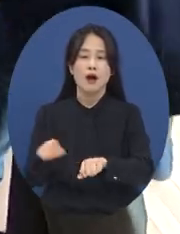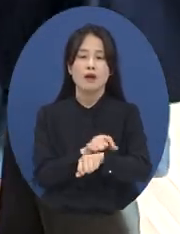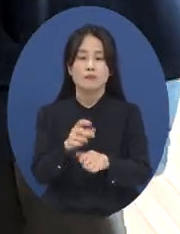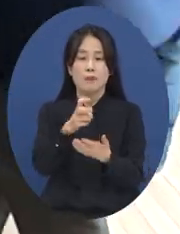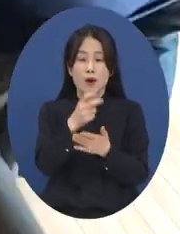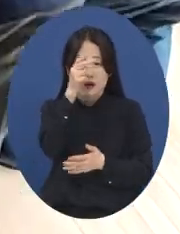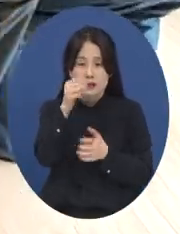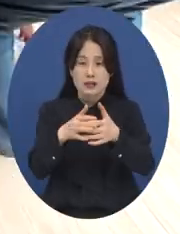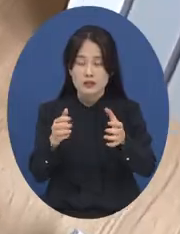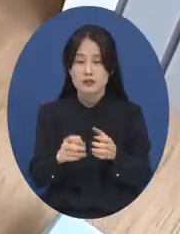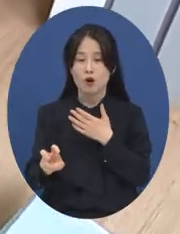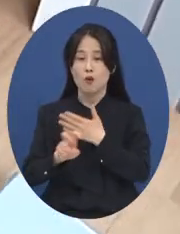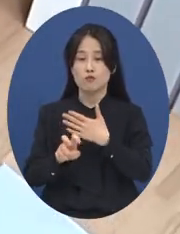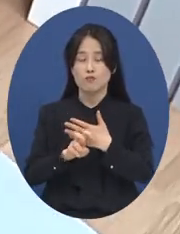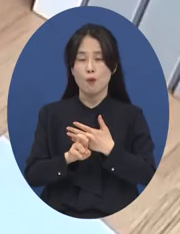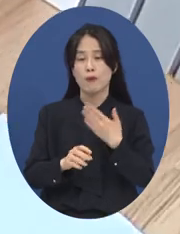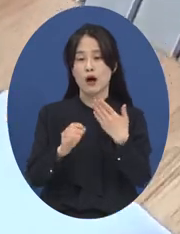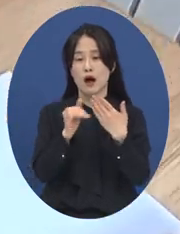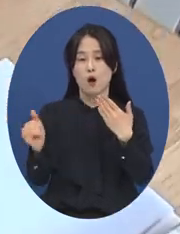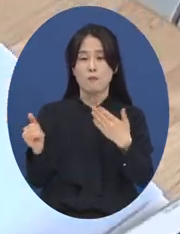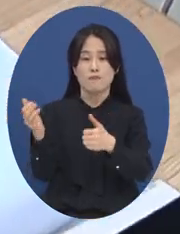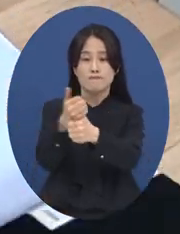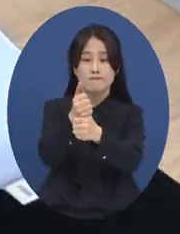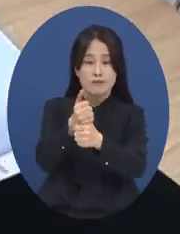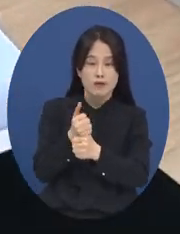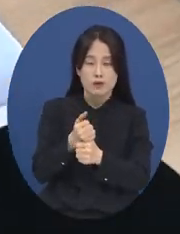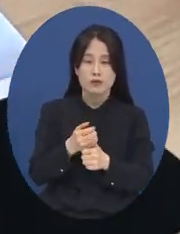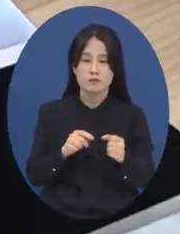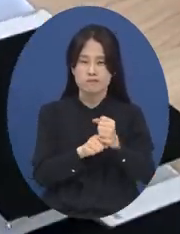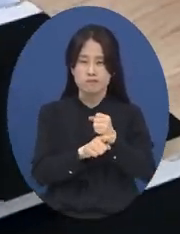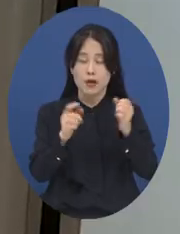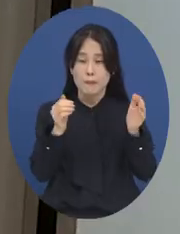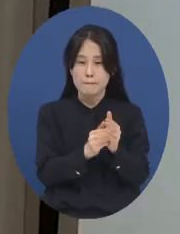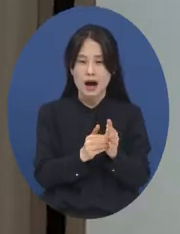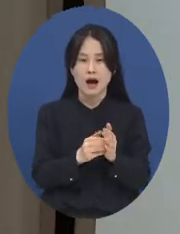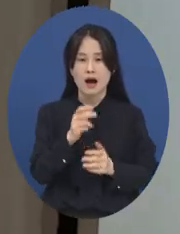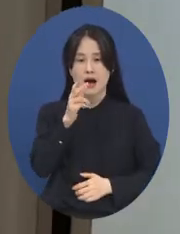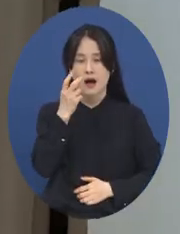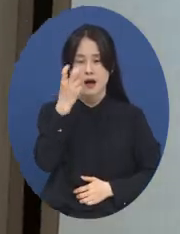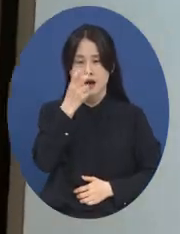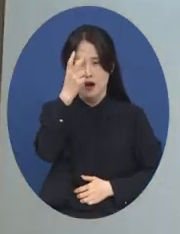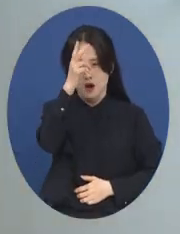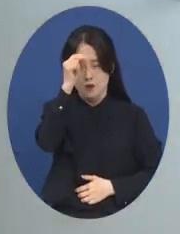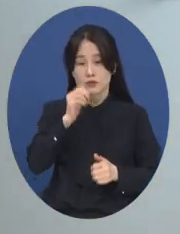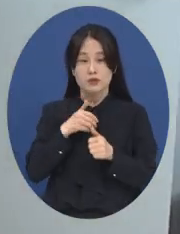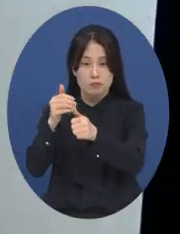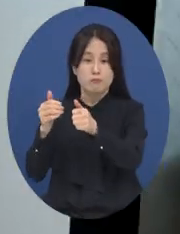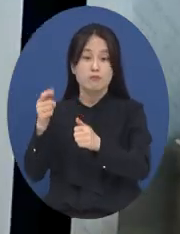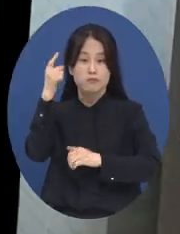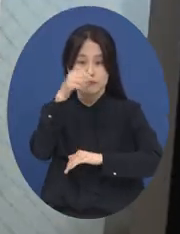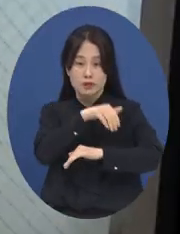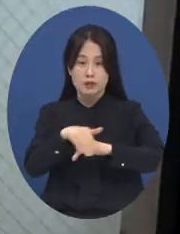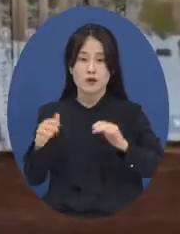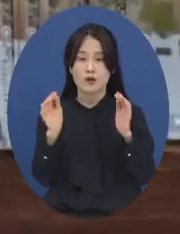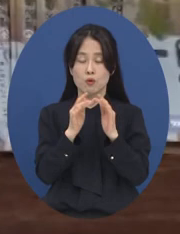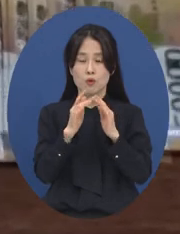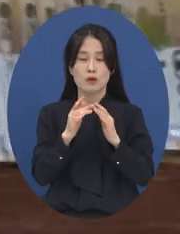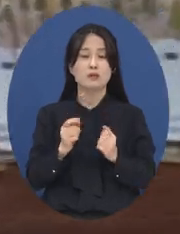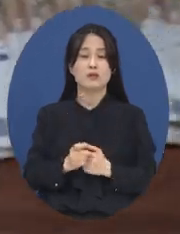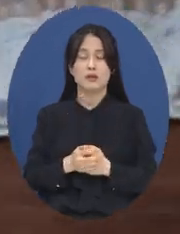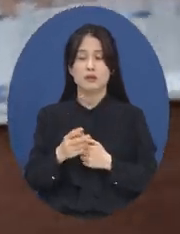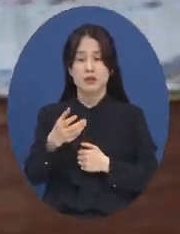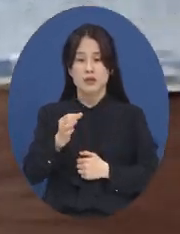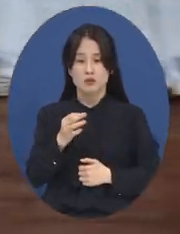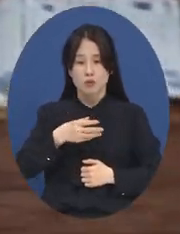경도특별사법경찰단은 불법 대부업 조직 9명을 형사 입건하고 수사가 마무리되는 대로 검찰에 송치할 계획. 앞으로 온라인상 미등록 대부업